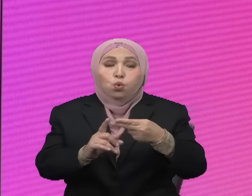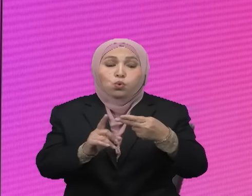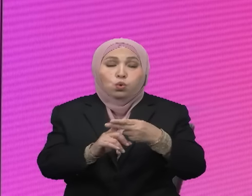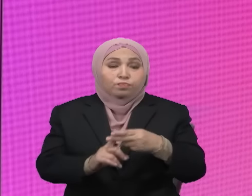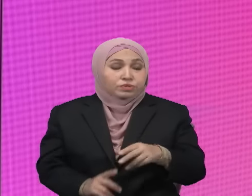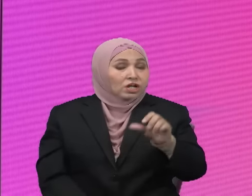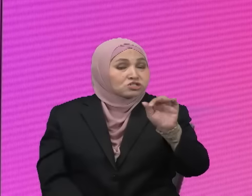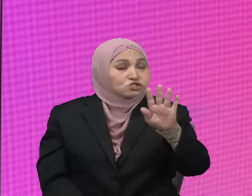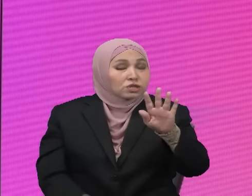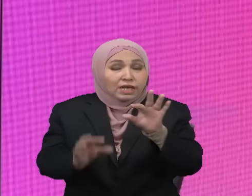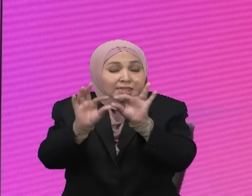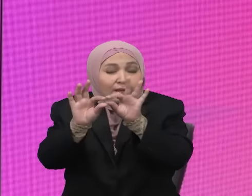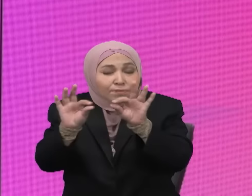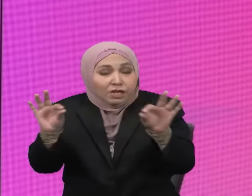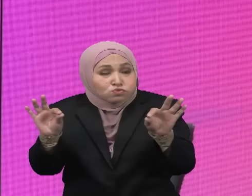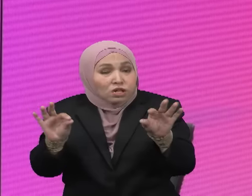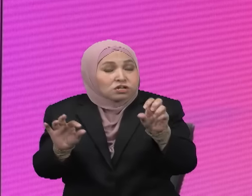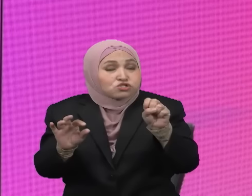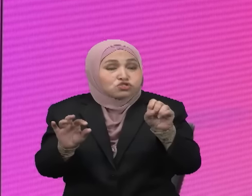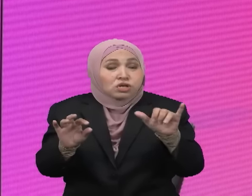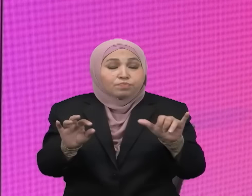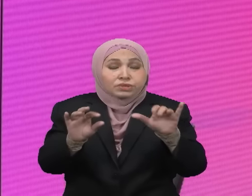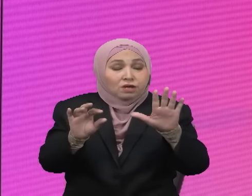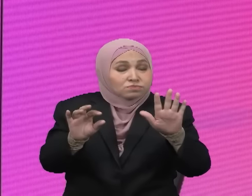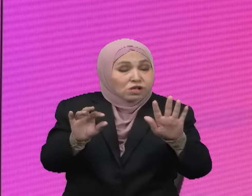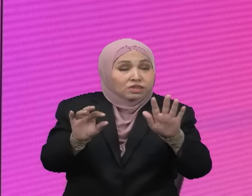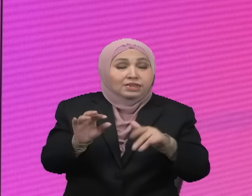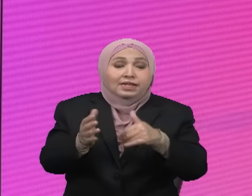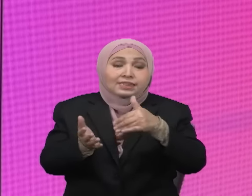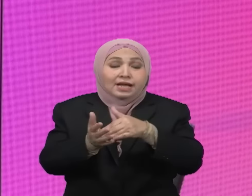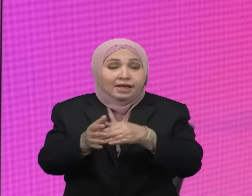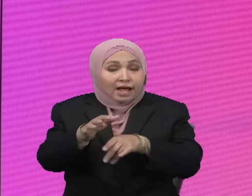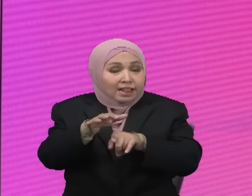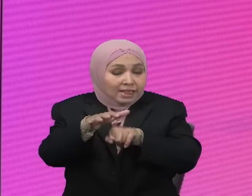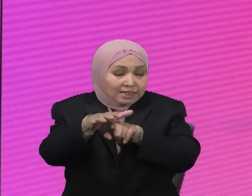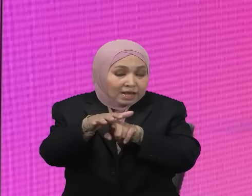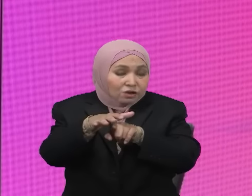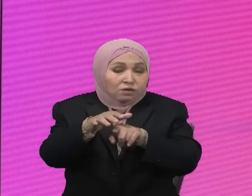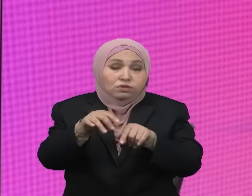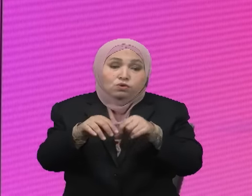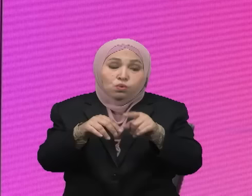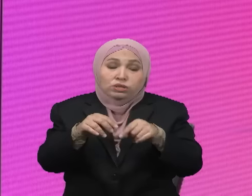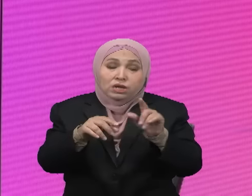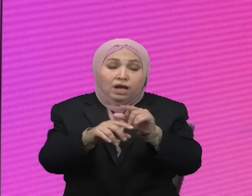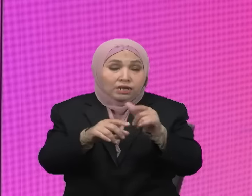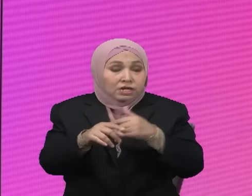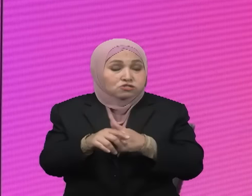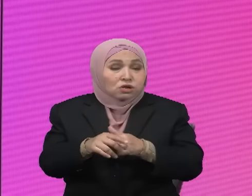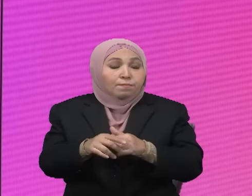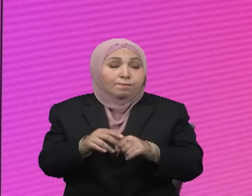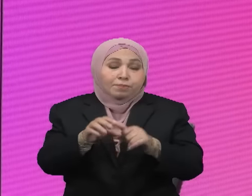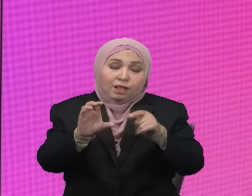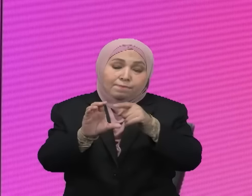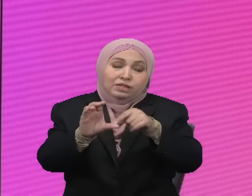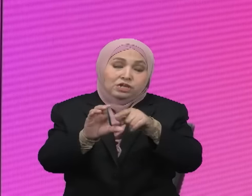nipis. Walaupun syin itu bila makhrajnya tengah lidah, tetapi kita menggunakan, ada juga secara semula jadi mulut kita